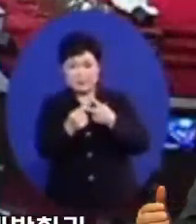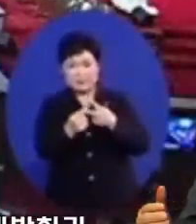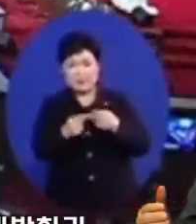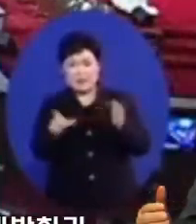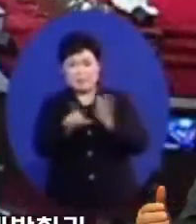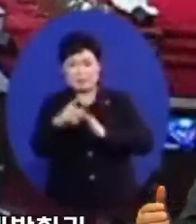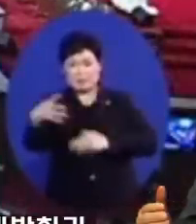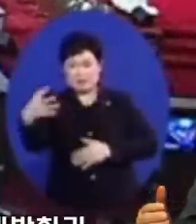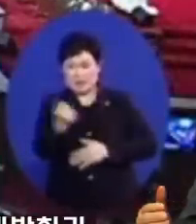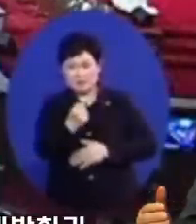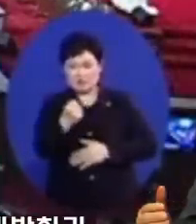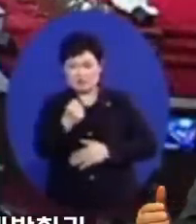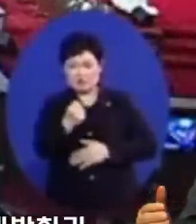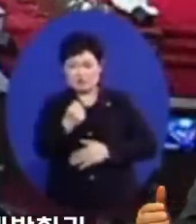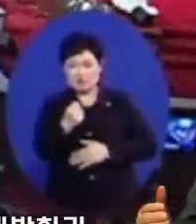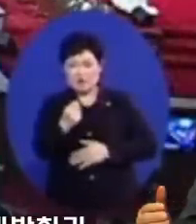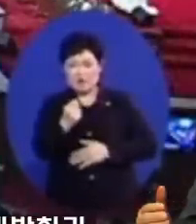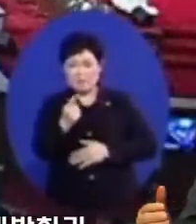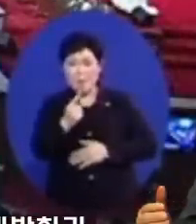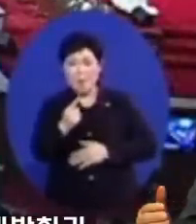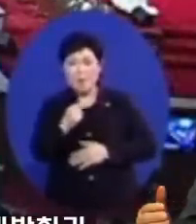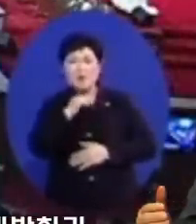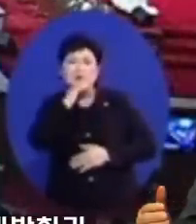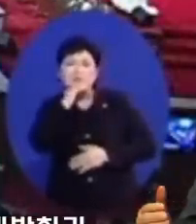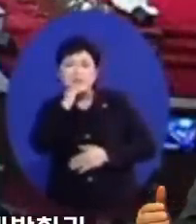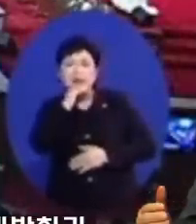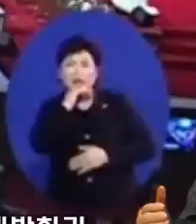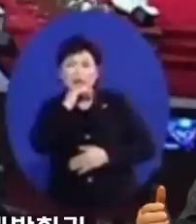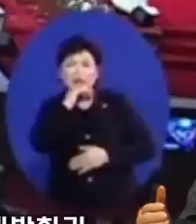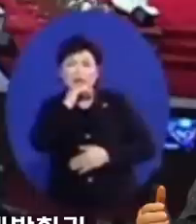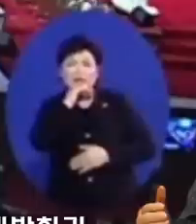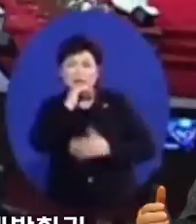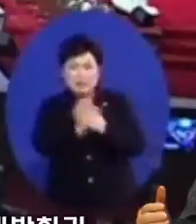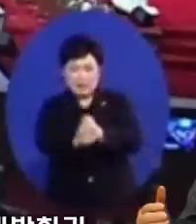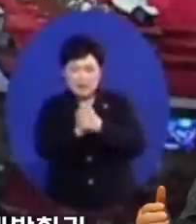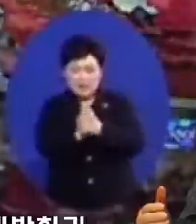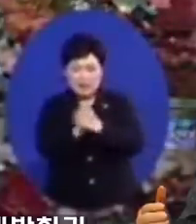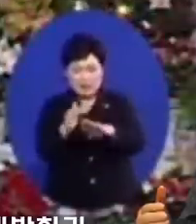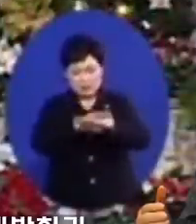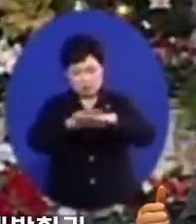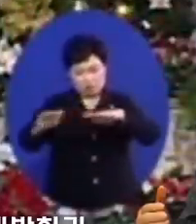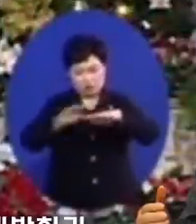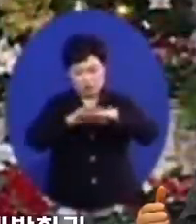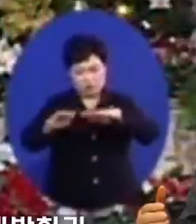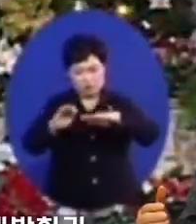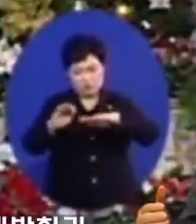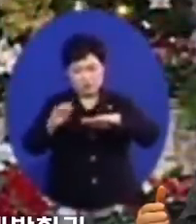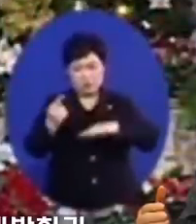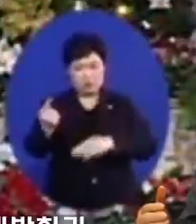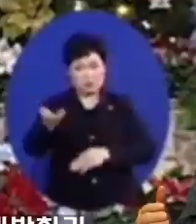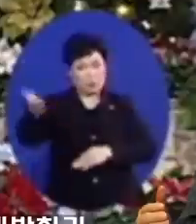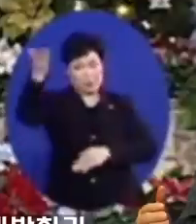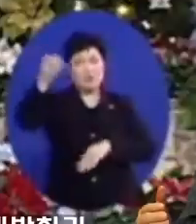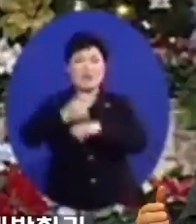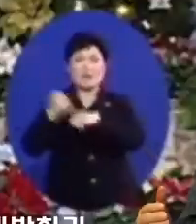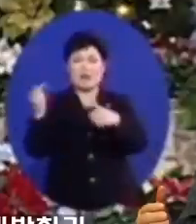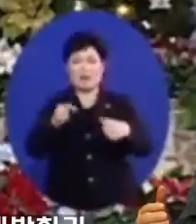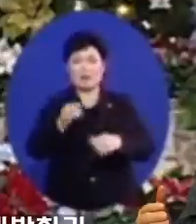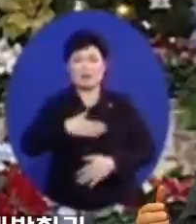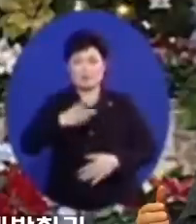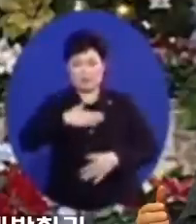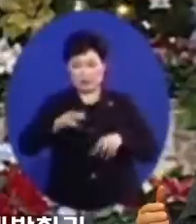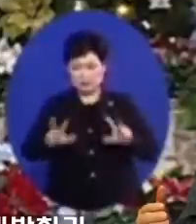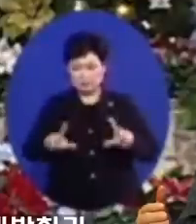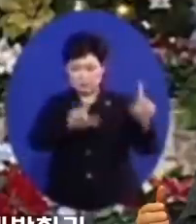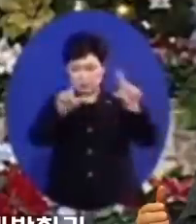믿음을 가지고 기대 수준을 높이라. 즉 믿음의 눈으로 하나님이 예비하신 것을 볼 수 있어야 한다는 것입니다. 이것은 내가 현재